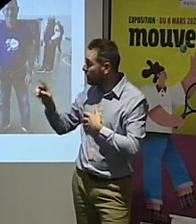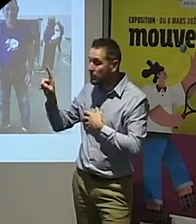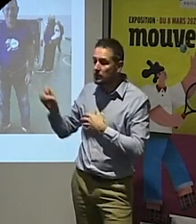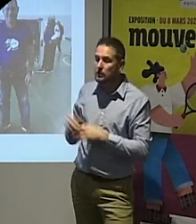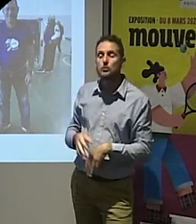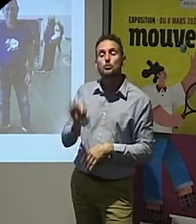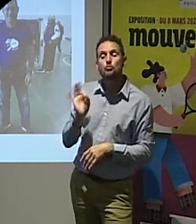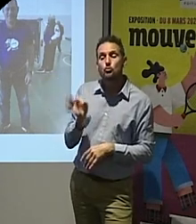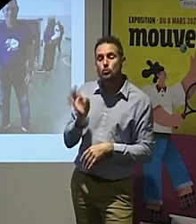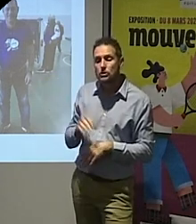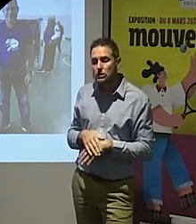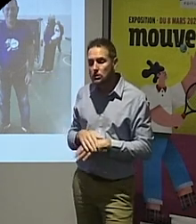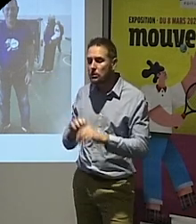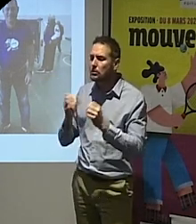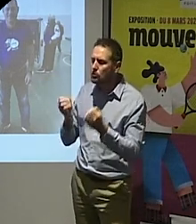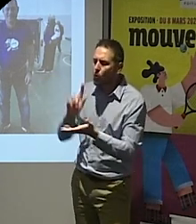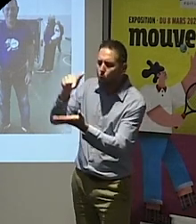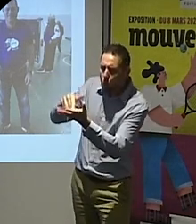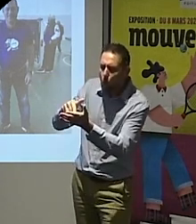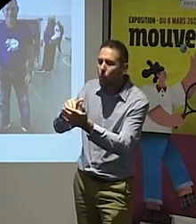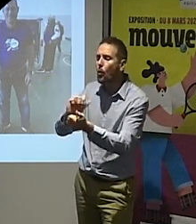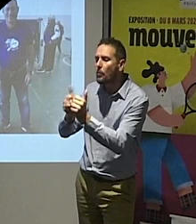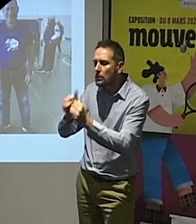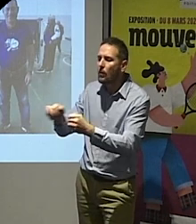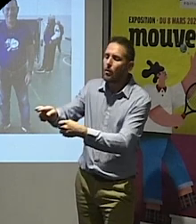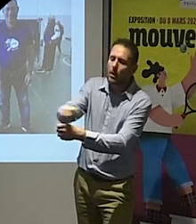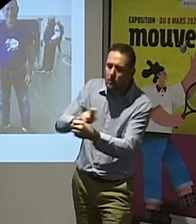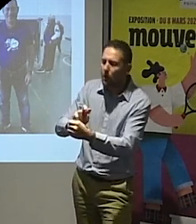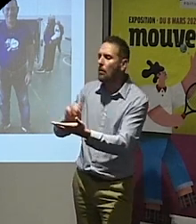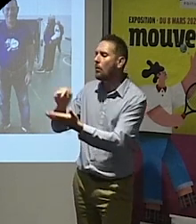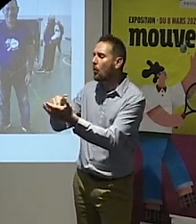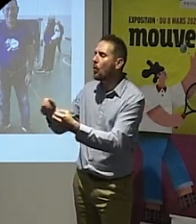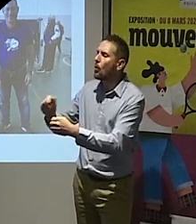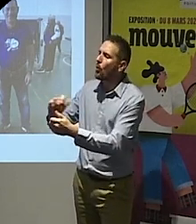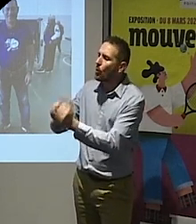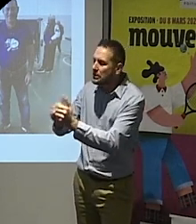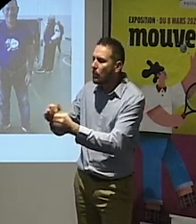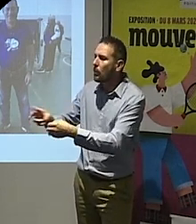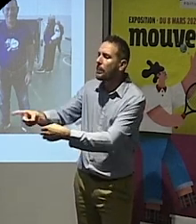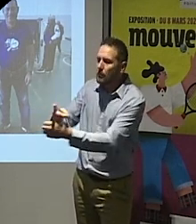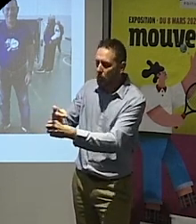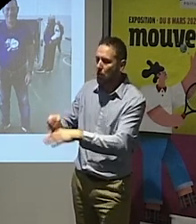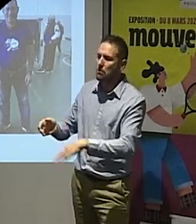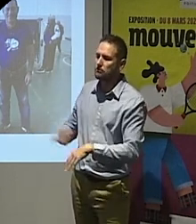connaissances en régional et départemental. Ouais. D'accord. Ok, bah, je te remercie pour ton interview. Merci.